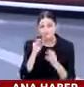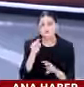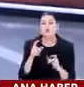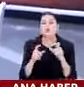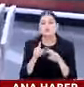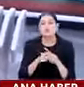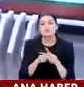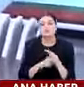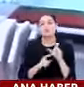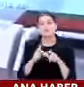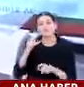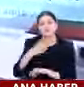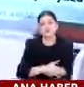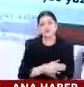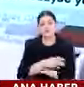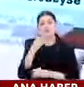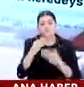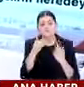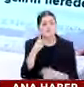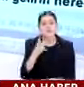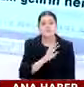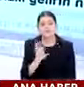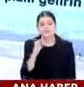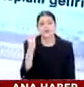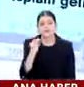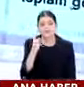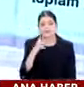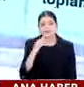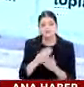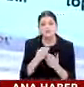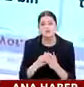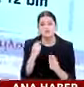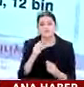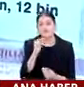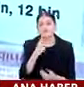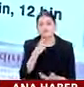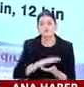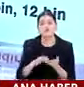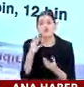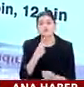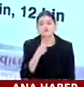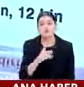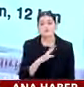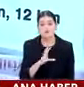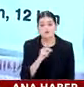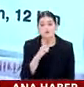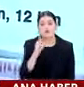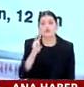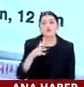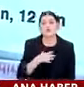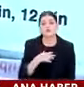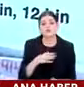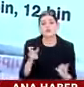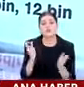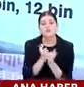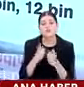Yılmaz'ın sayının Cevdet Yılmaz'ın Cumhurbaşkanı yardımcısının açıklamasını gördünüz İyi bir formül bulunacaktır kabilinden açıklamaları var 13 Haziran'da başlayacak